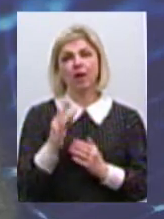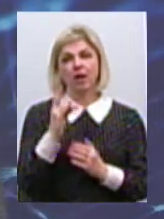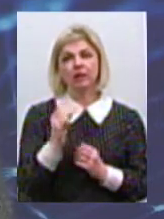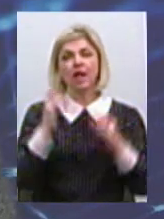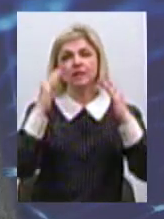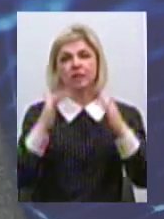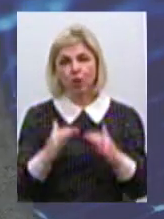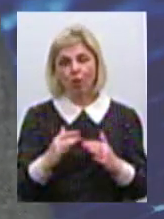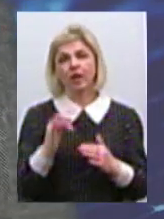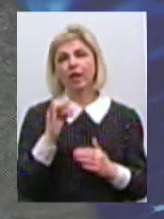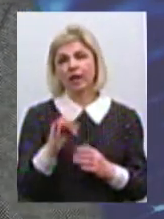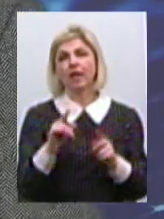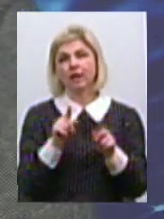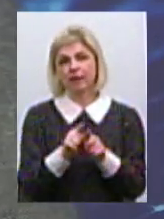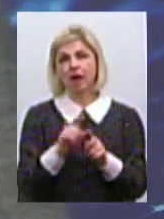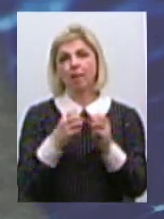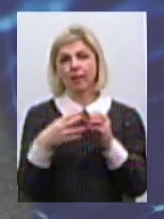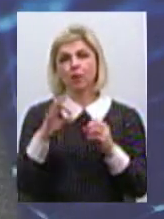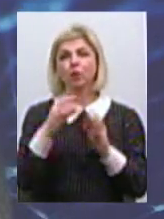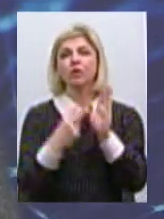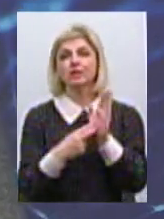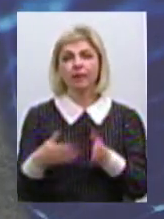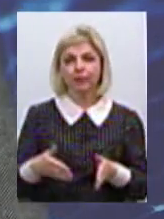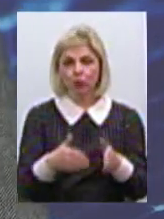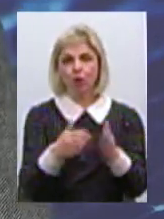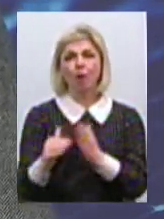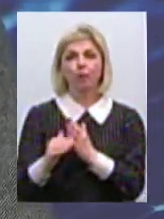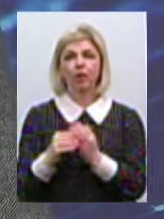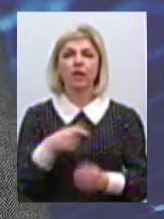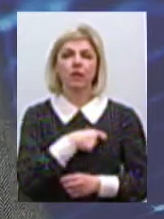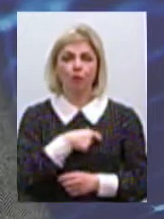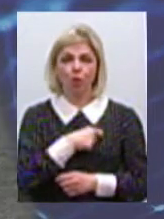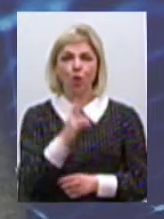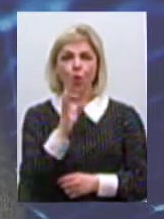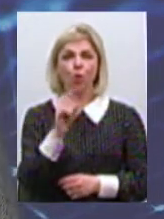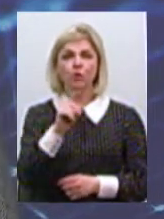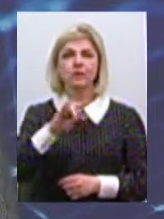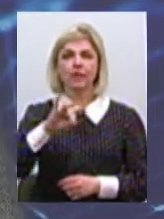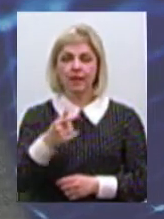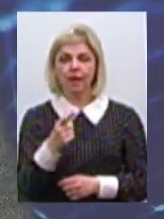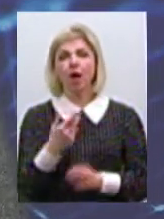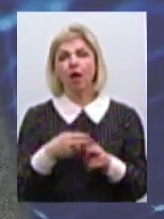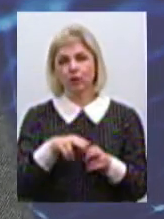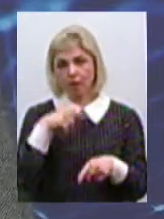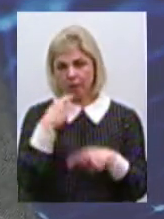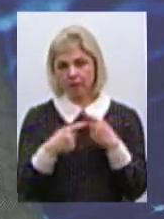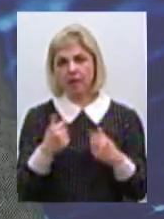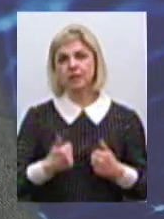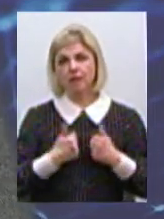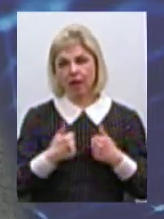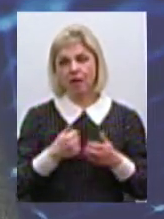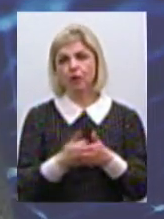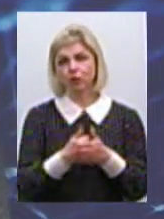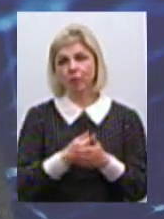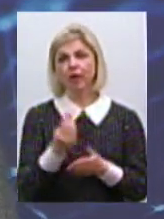Снігурівці Т-1508, так і Т-1507 за сприянням депутата народного Козиря Бориса, який постійно намагається вибити кошти. Ми